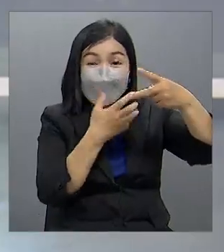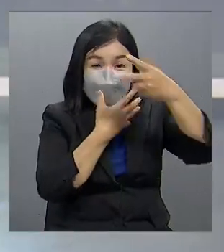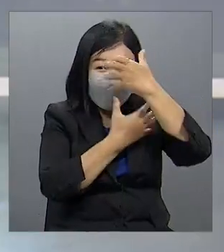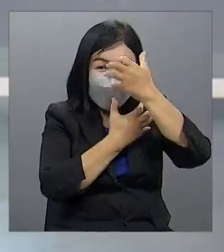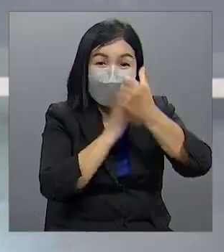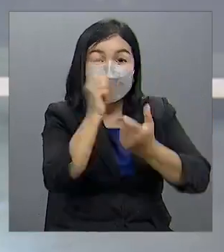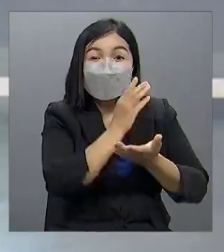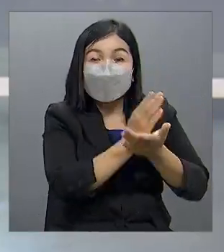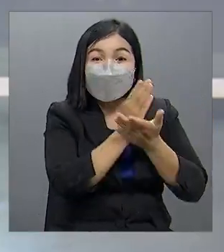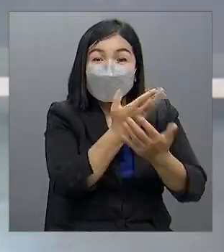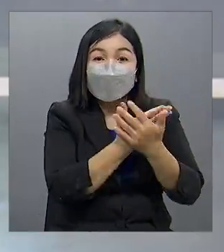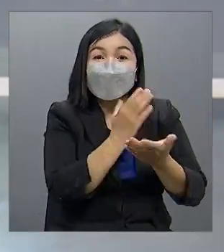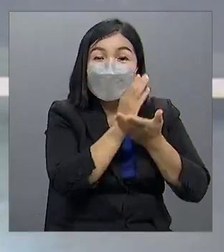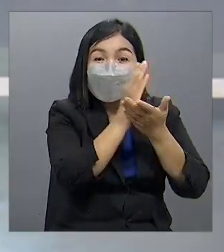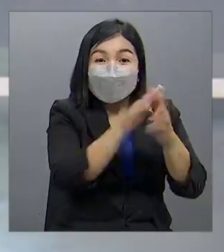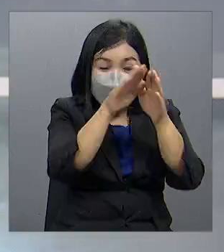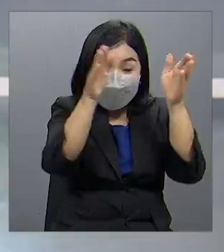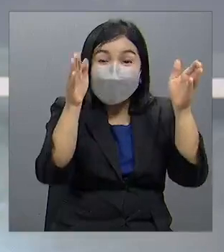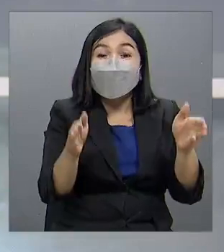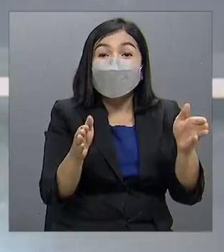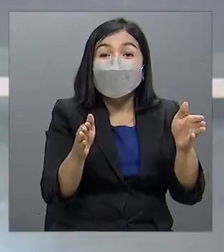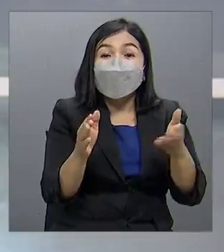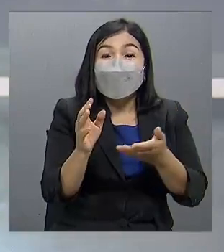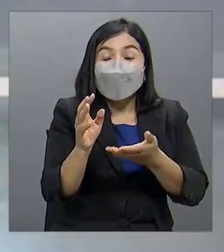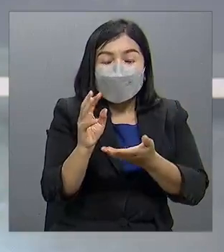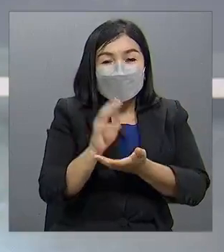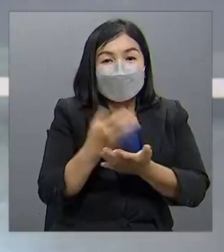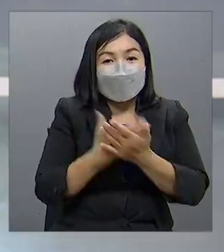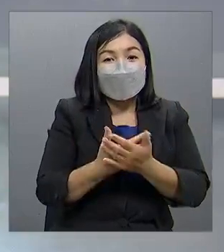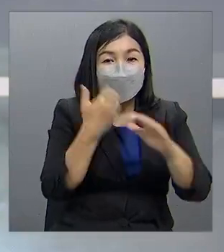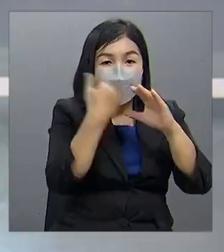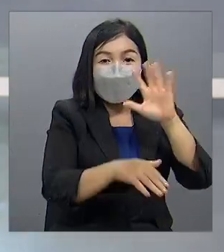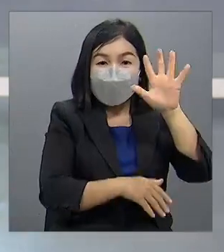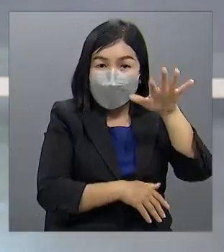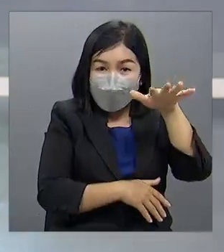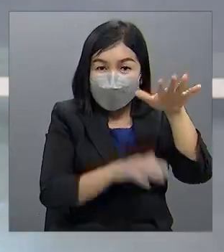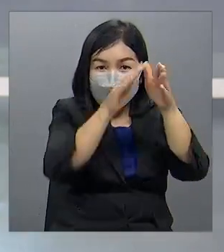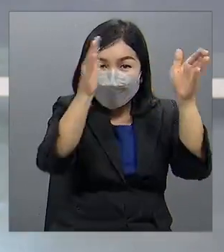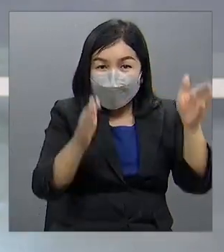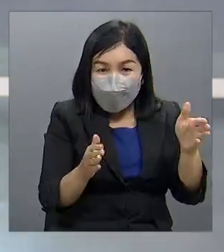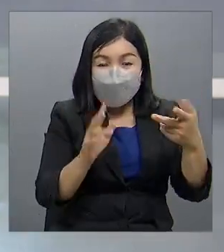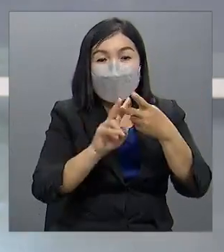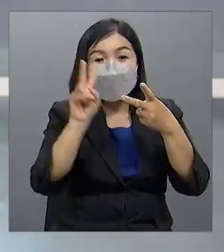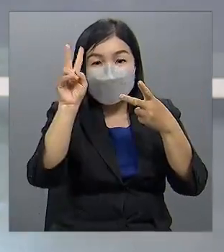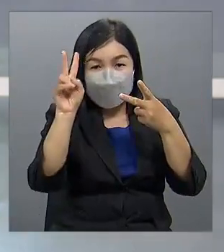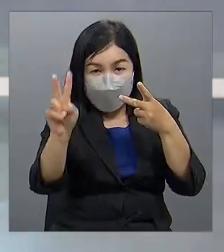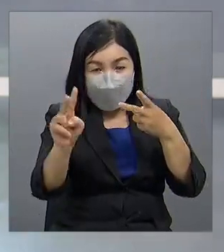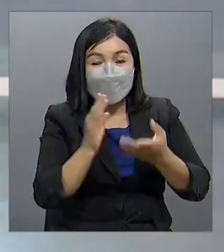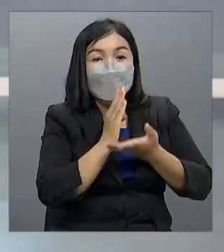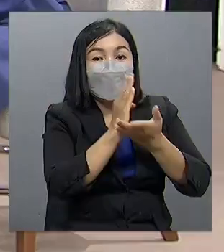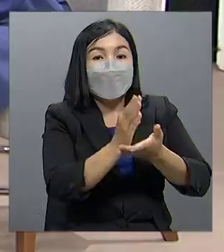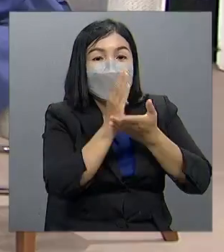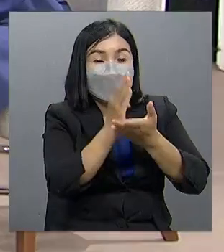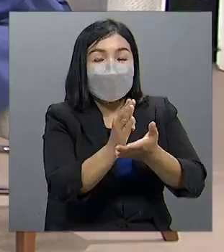นนี่เลยกล่องสุ่ม5,000 บาทได้รับกล่องซุ้มแบบนี้เลยอีกหนึ่งโครงการก็รับเพื่อให้นั่นเองนะคะ ใช่แล้วค่ะพา